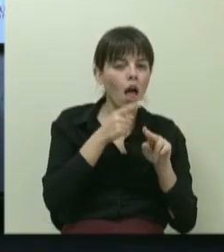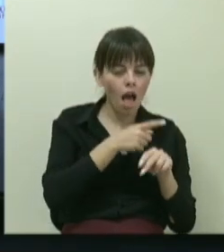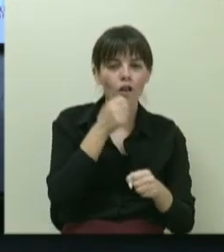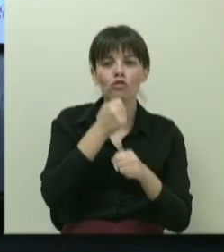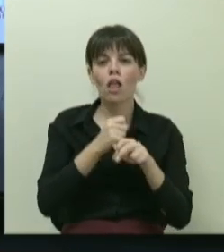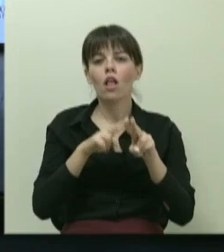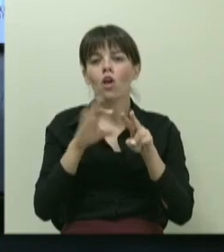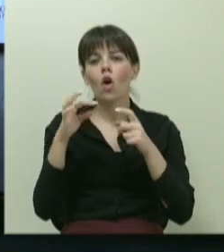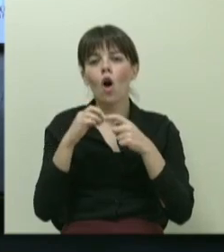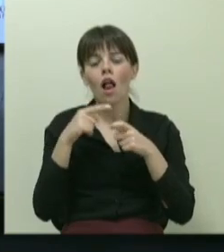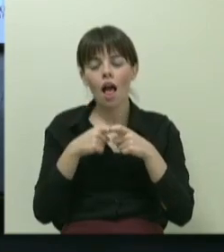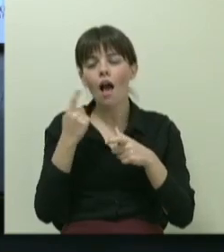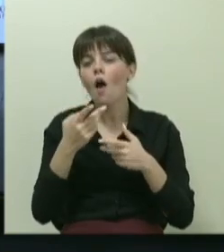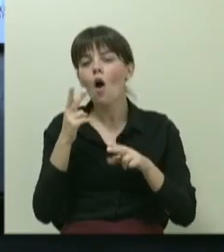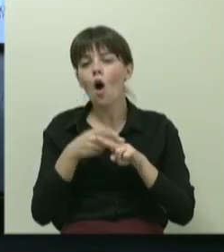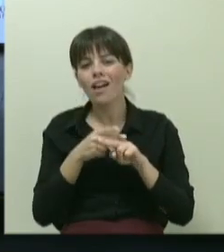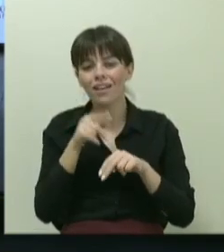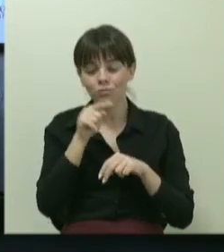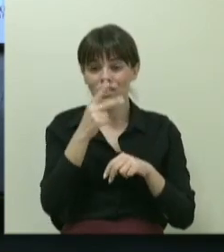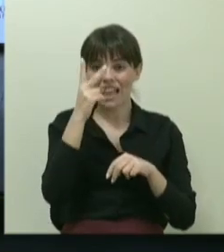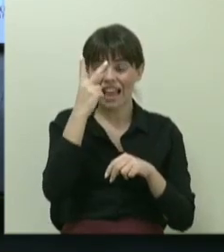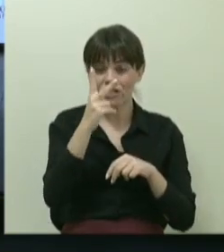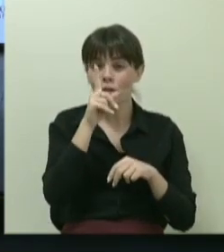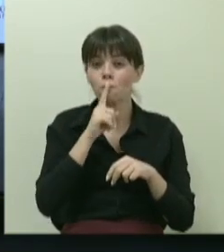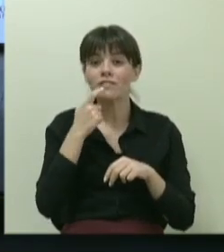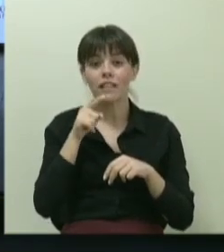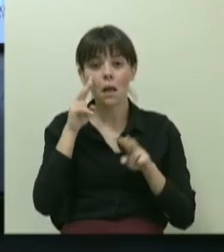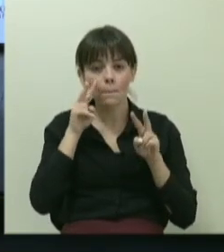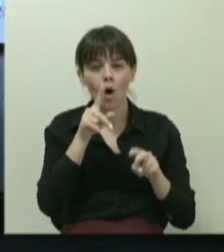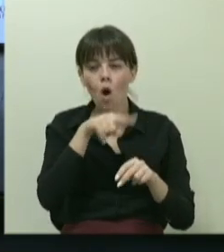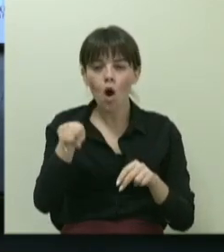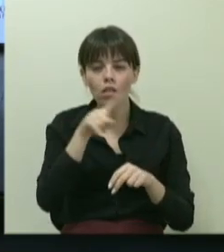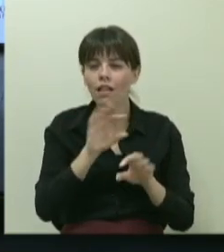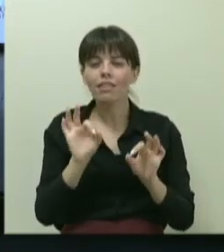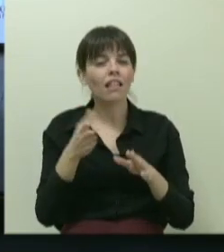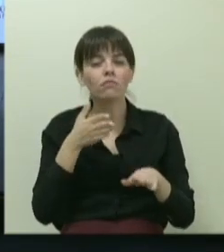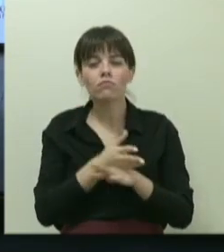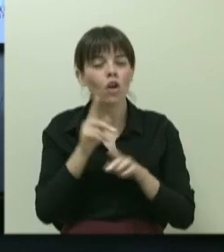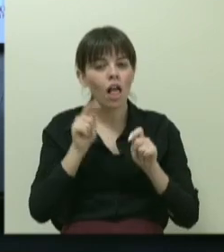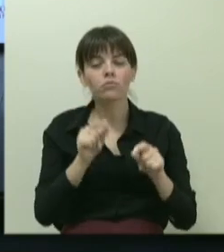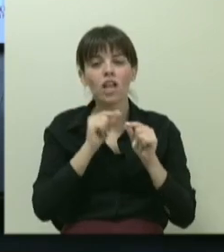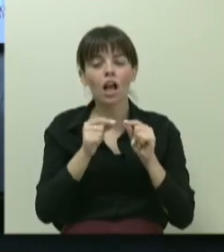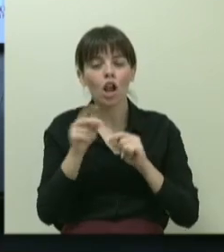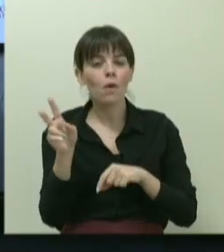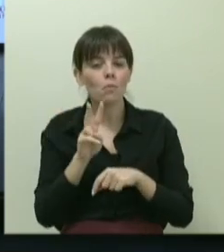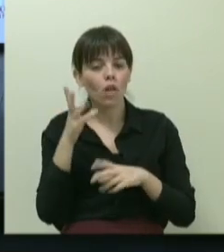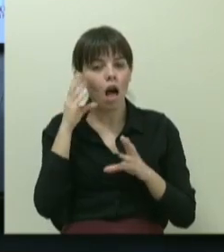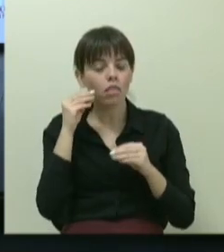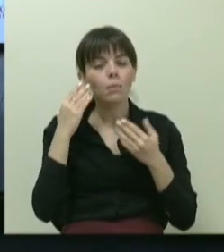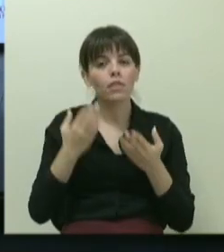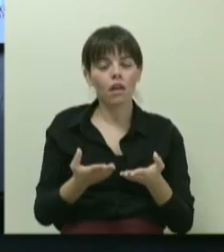de bizim ikinci yüzyıla bakarken onlar neleri doğru yapmış ekonomik model